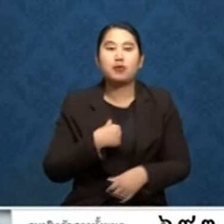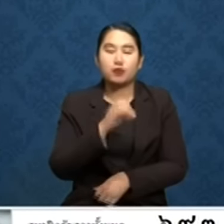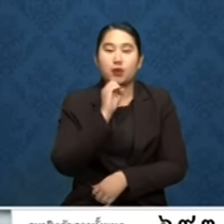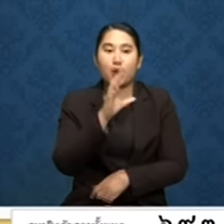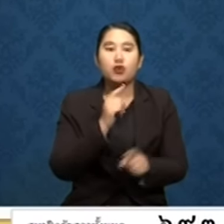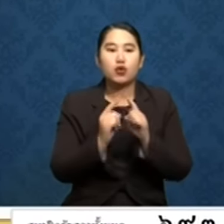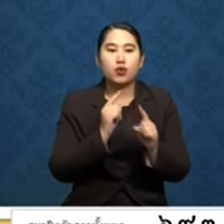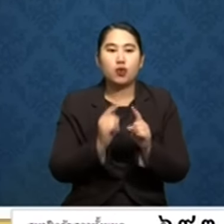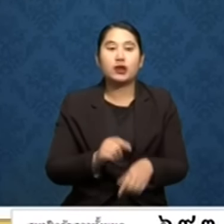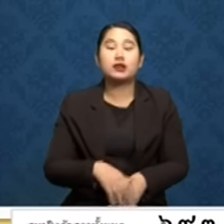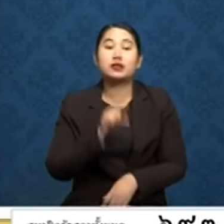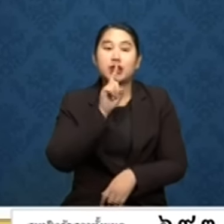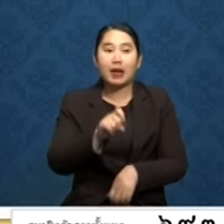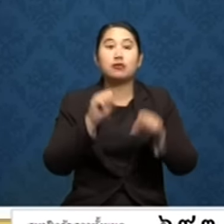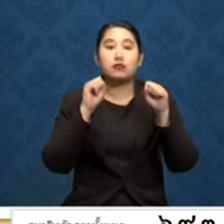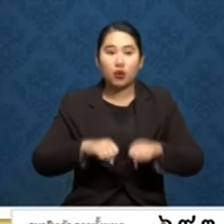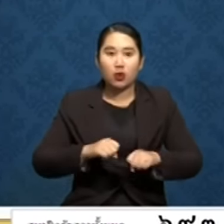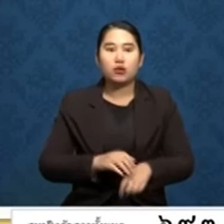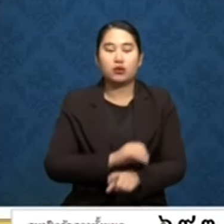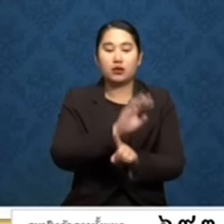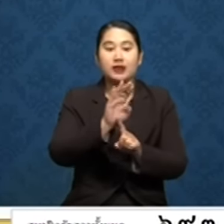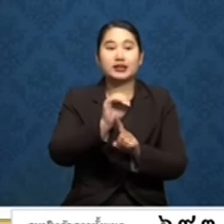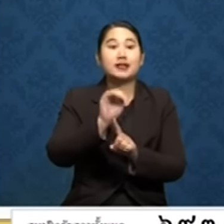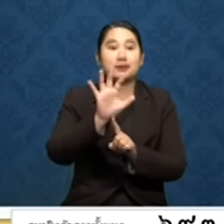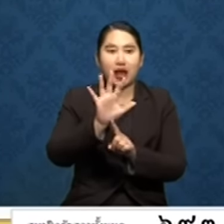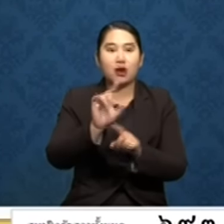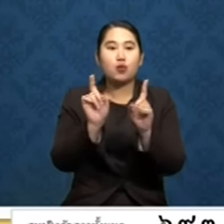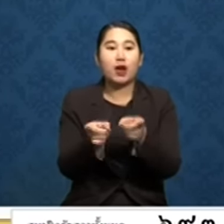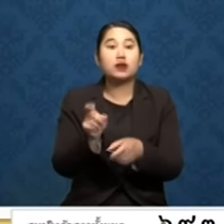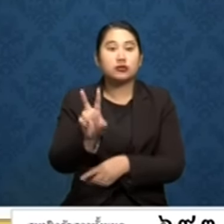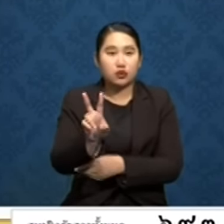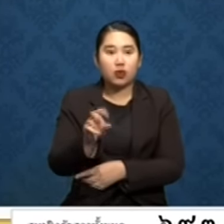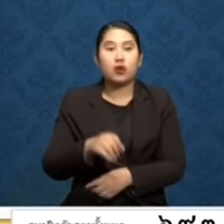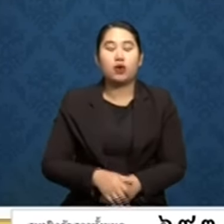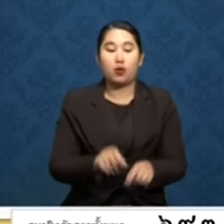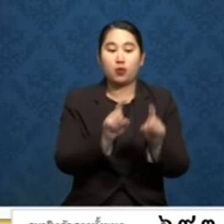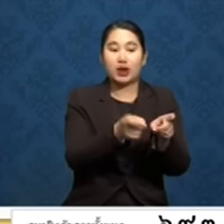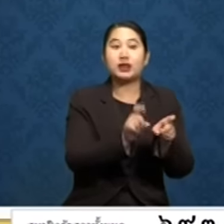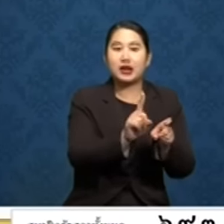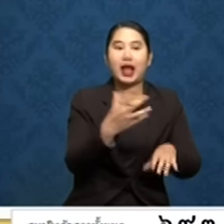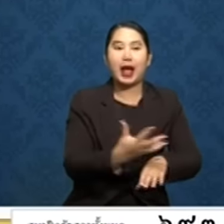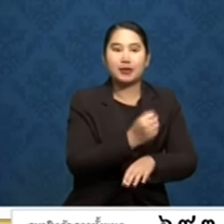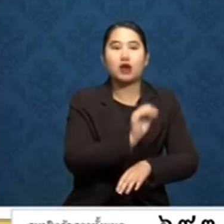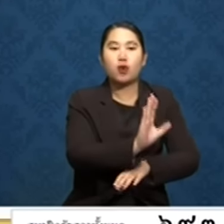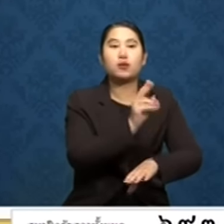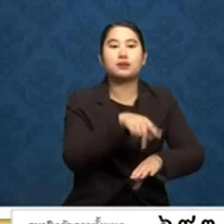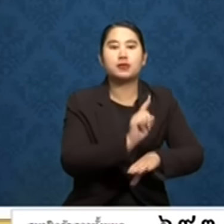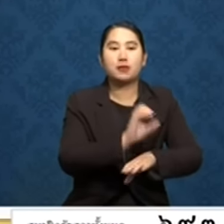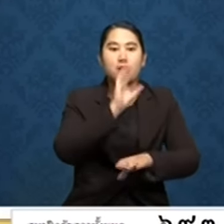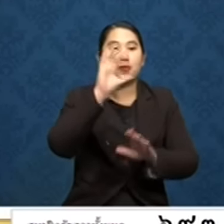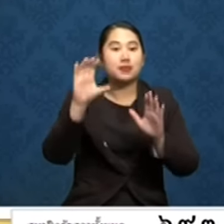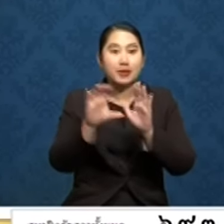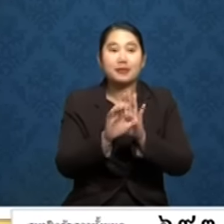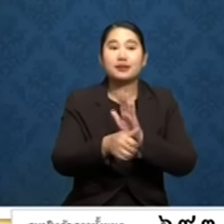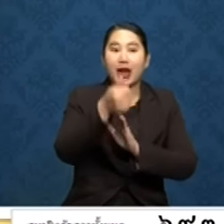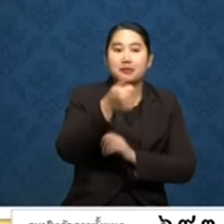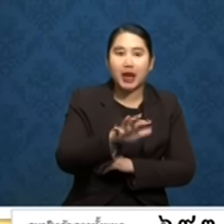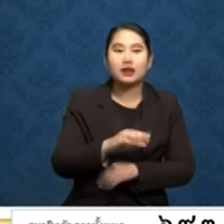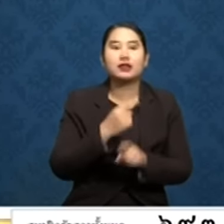าตกลงแล้วเนี่ยข้อบังคับข้อที่45วรรค2วรรคแรกเป็นอำนาจประธานครับในการอนุญาตให้ใช้ภาพหรือไม่ใช้ภ